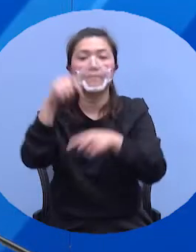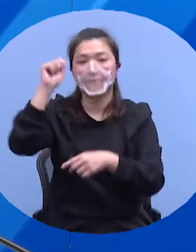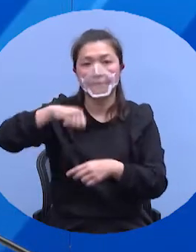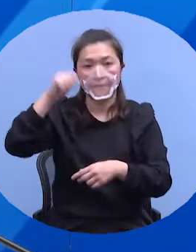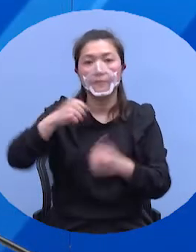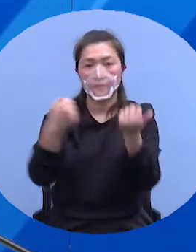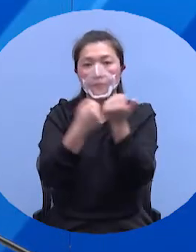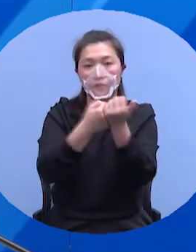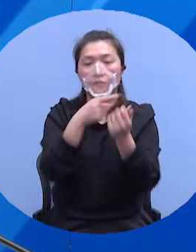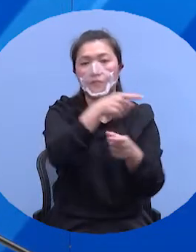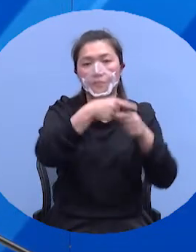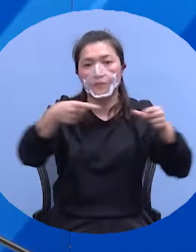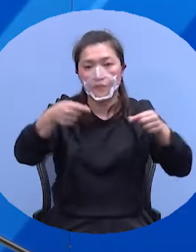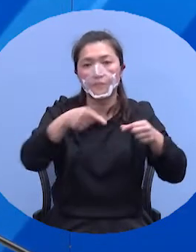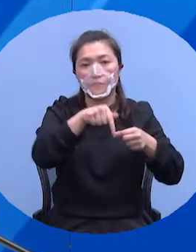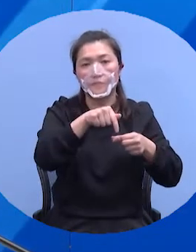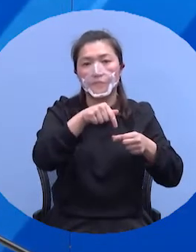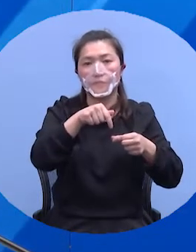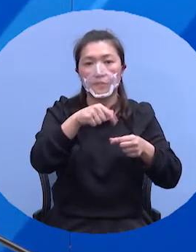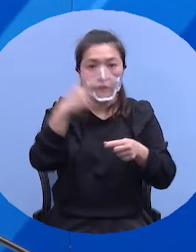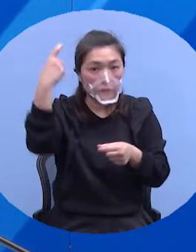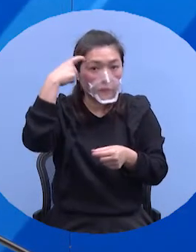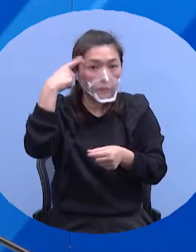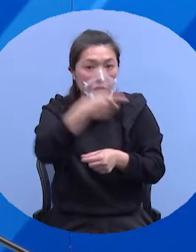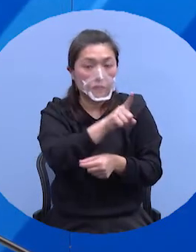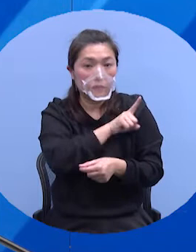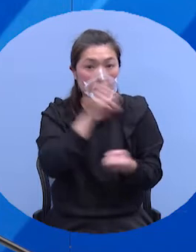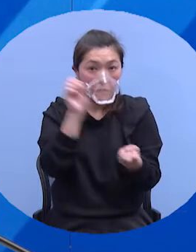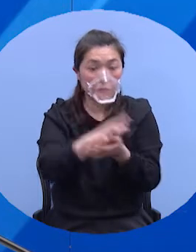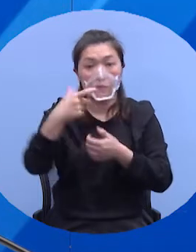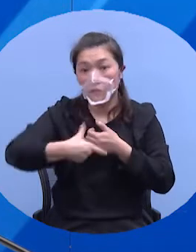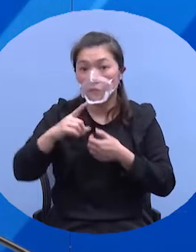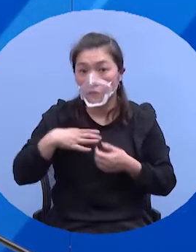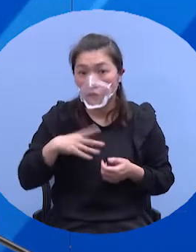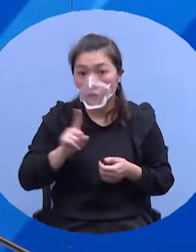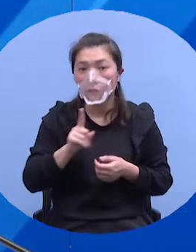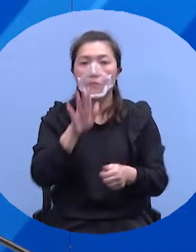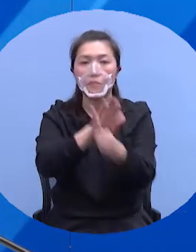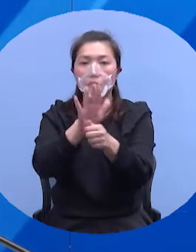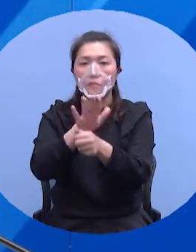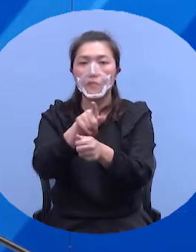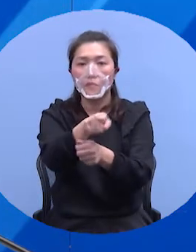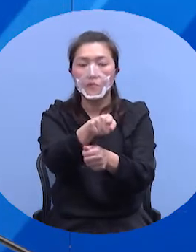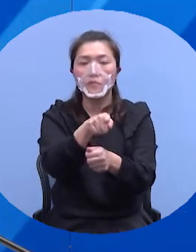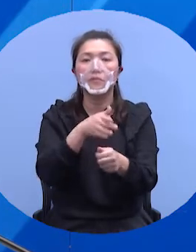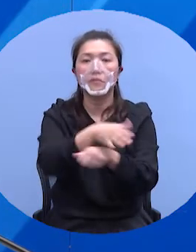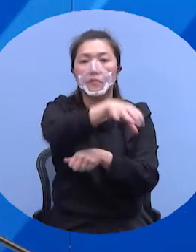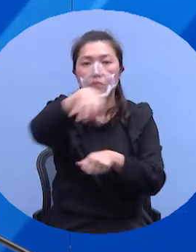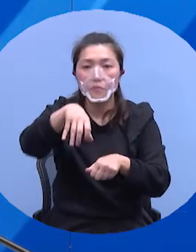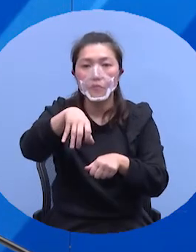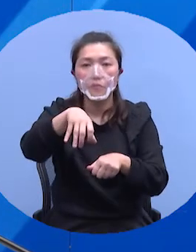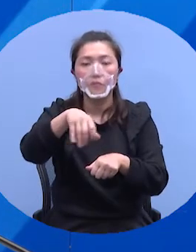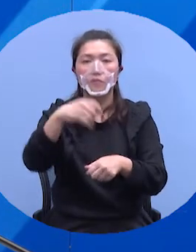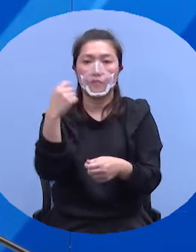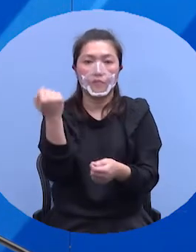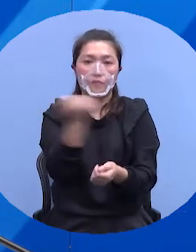支持這個快速抗原測試，從而知道他自己的感染情況，以及幫助社會呢是可以